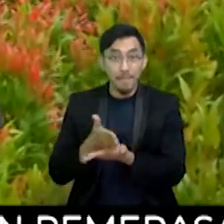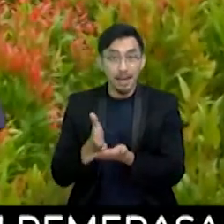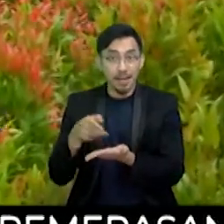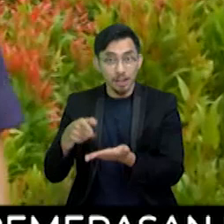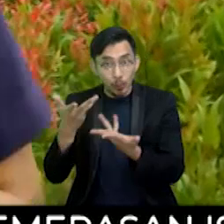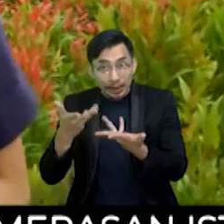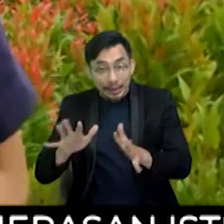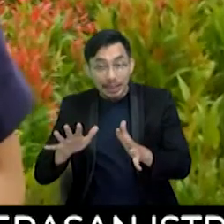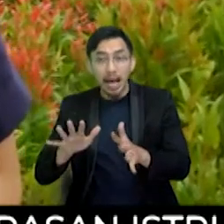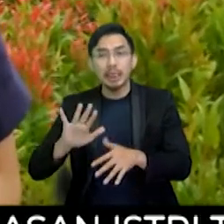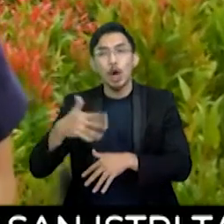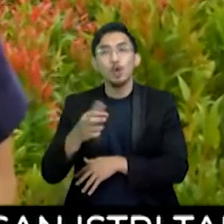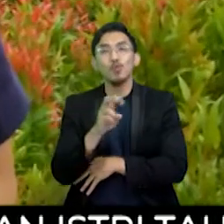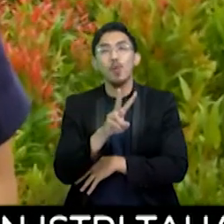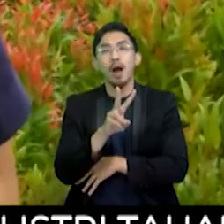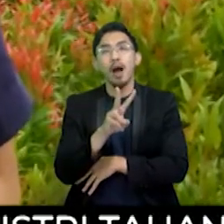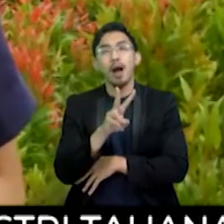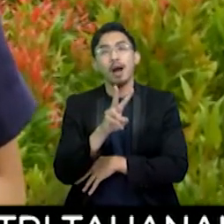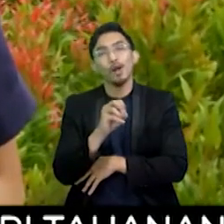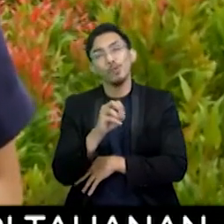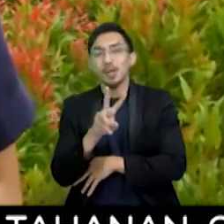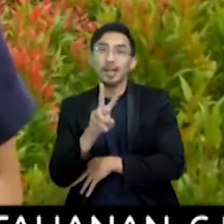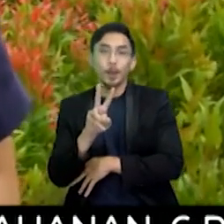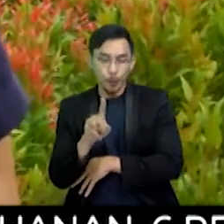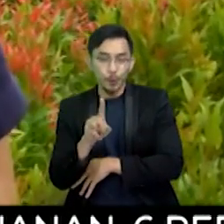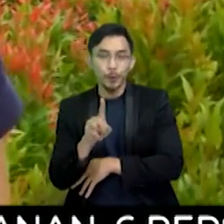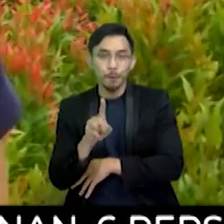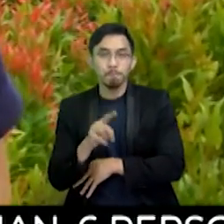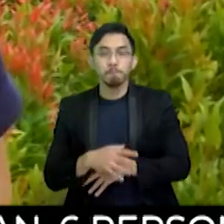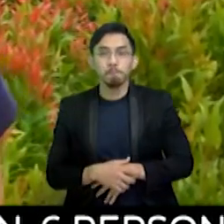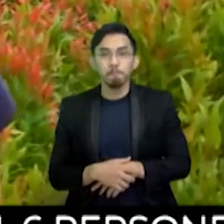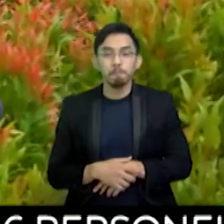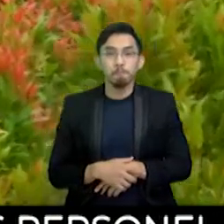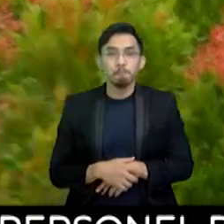2021. Dari Jakarta, Vito Erlangga, Jenny Jasin, Harinta Kurniawan, iNews, melaporkan.